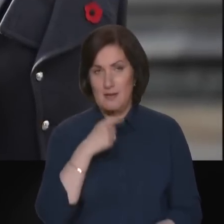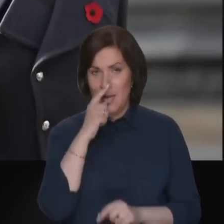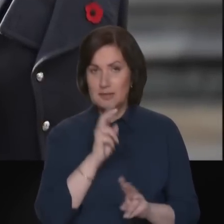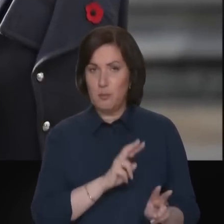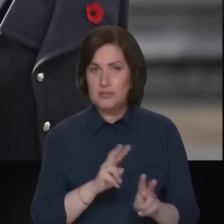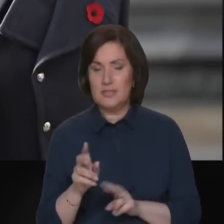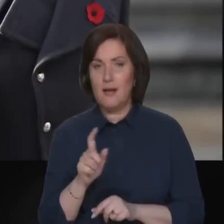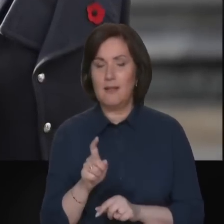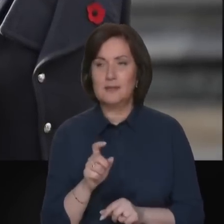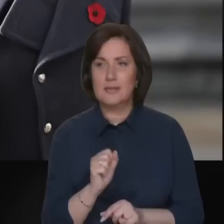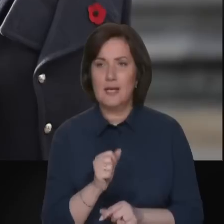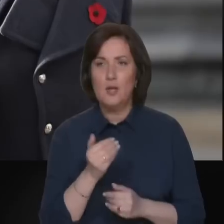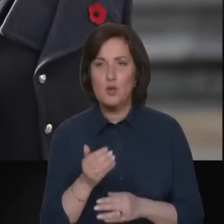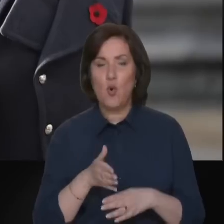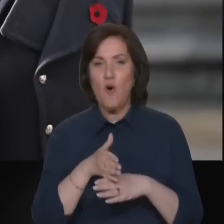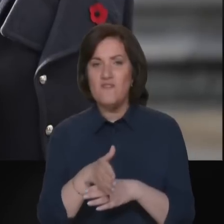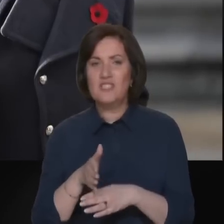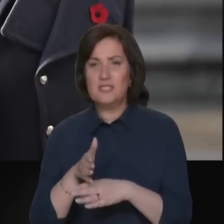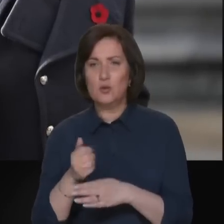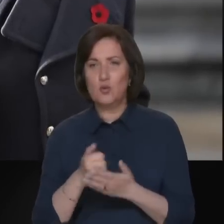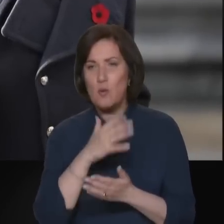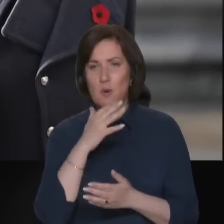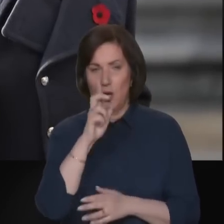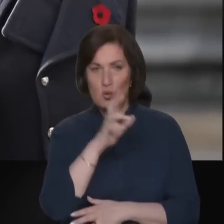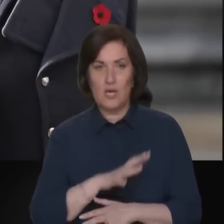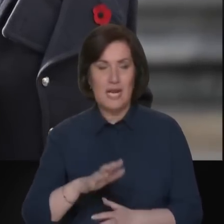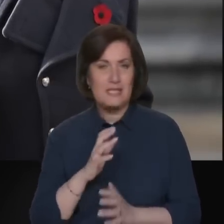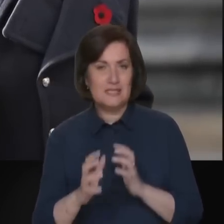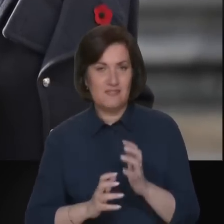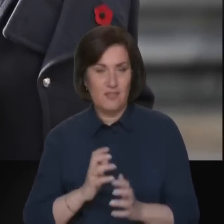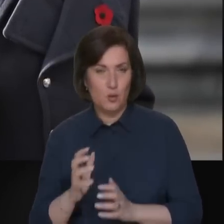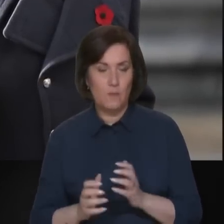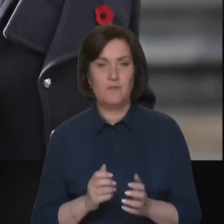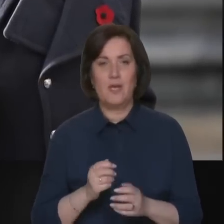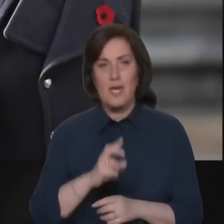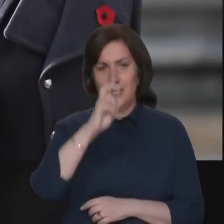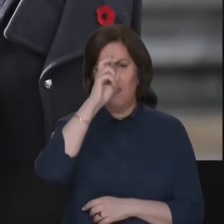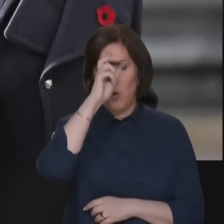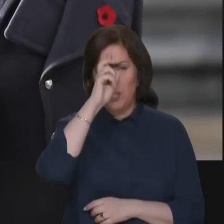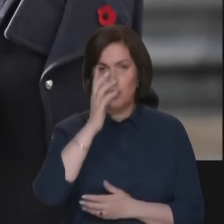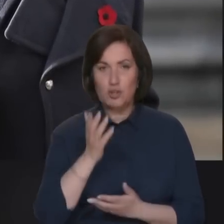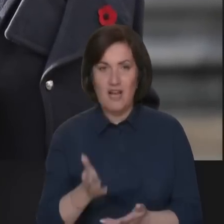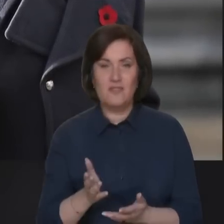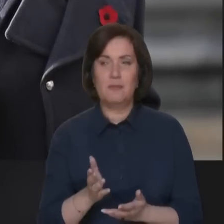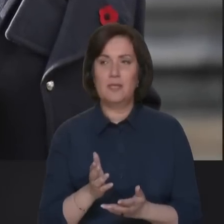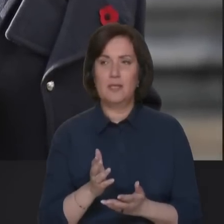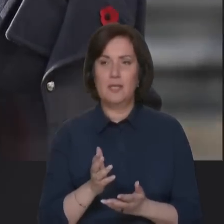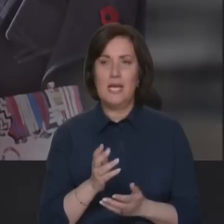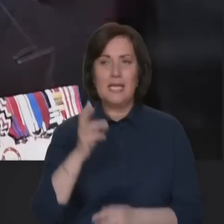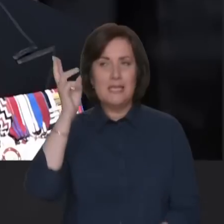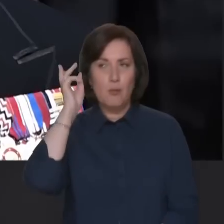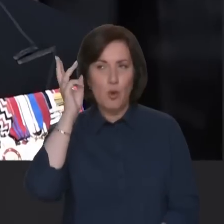за його візитами до багатьох країн світу, за його державними і за його державною і